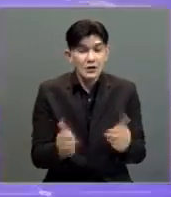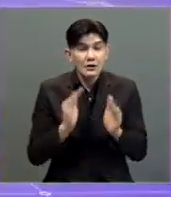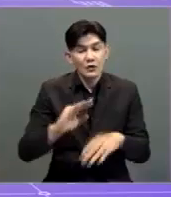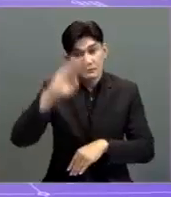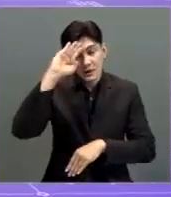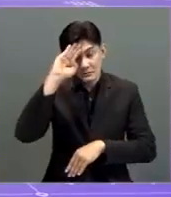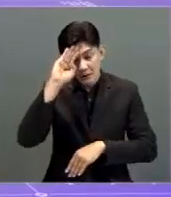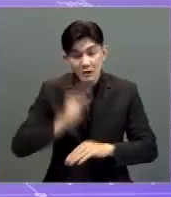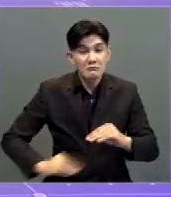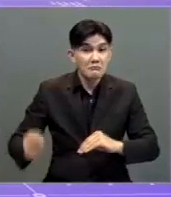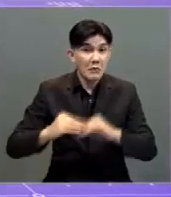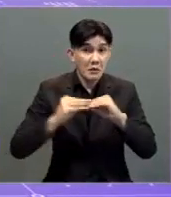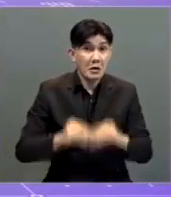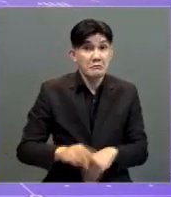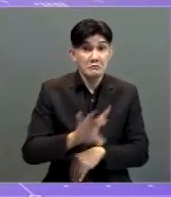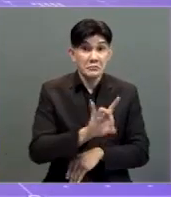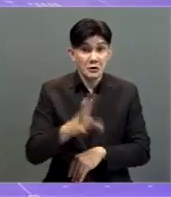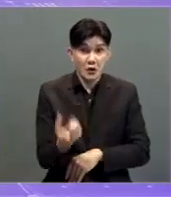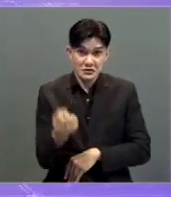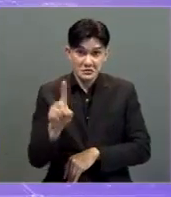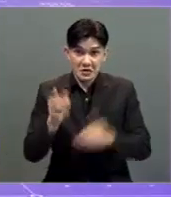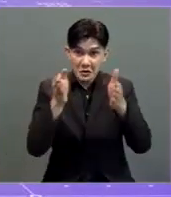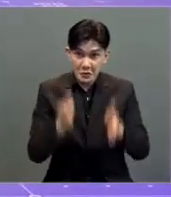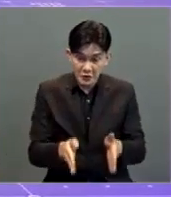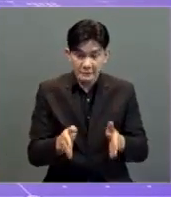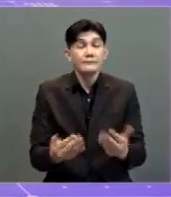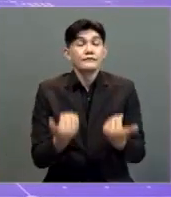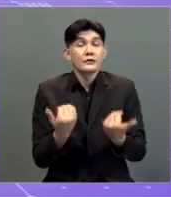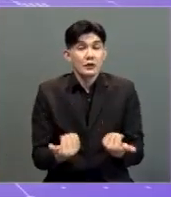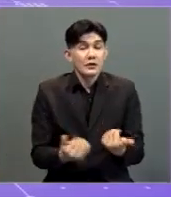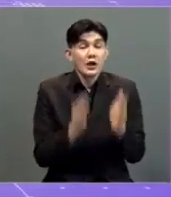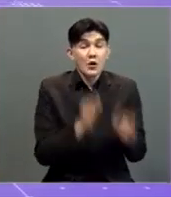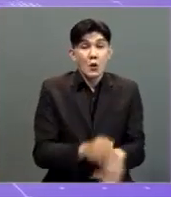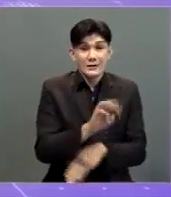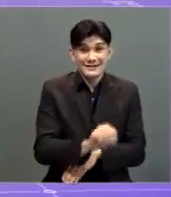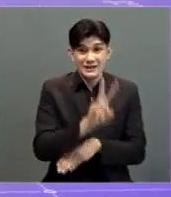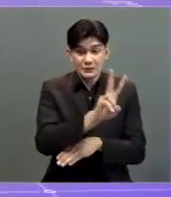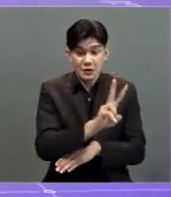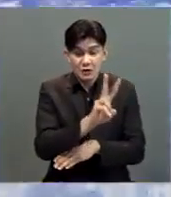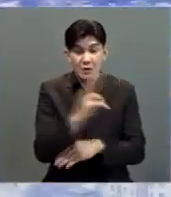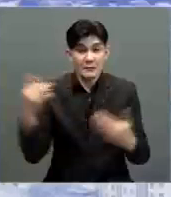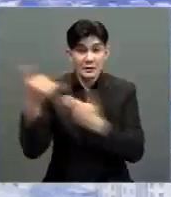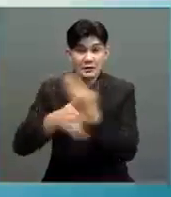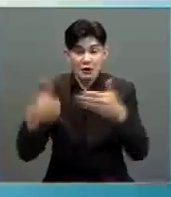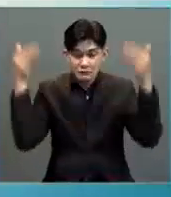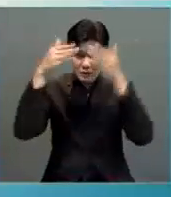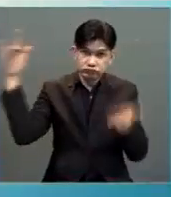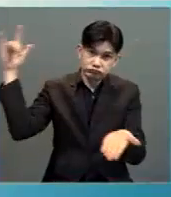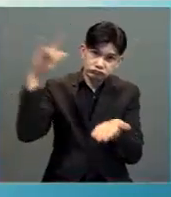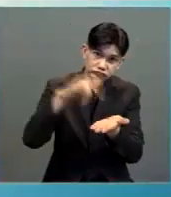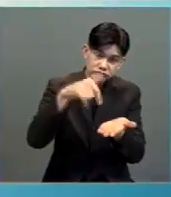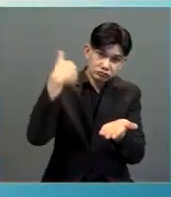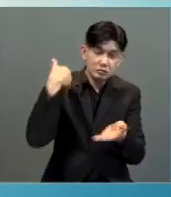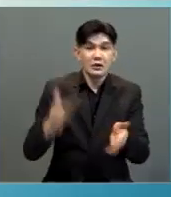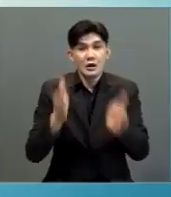วผู้ป่วยนานเพิมขึ้นจำนวน 111 คนด้กันในจำนวนนี้ 42 คนเดนทางกลับมาจากประเทศอิโดนีเซีย